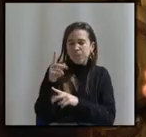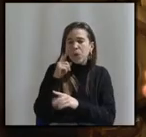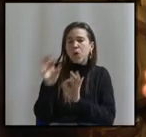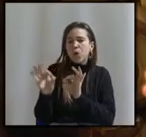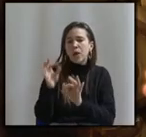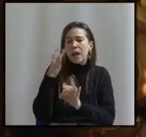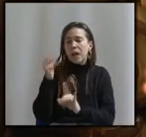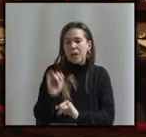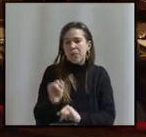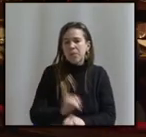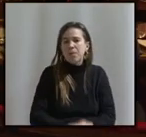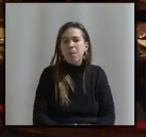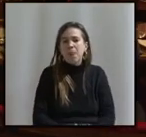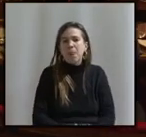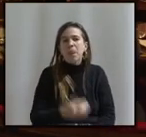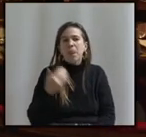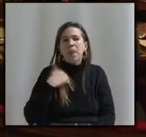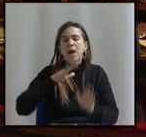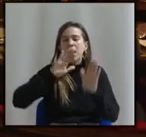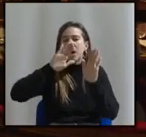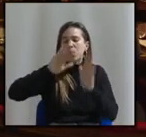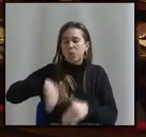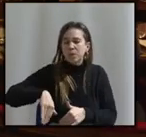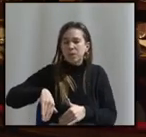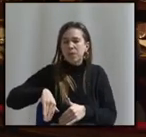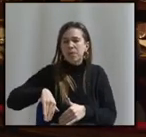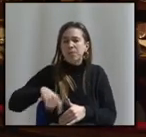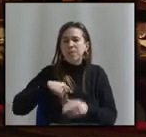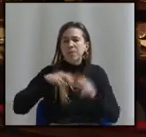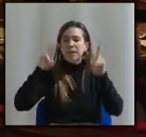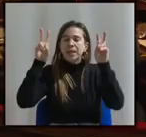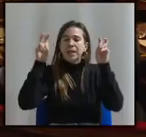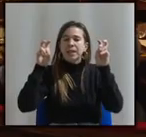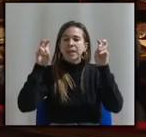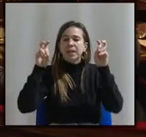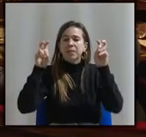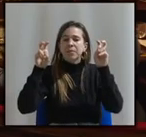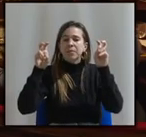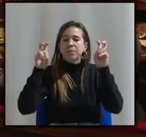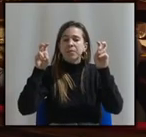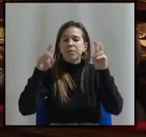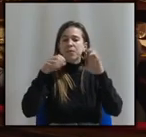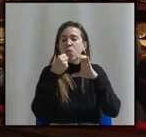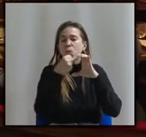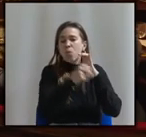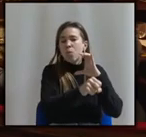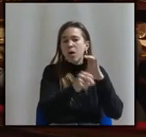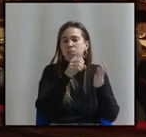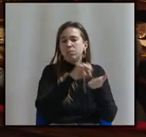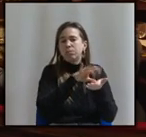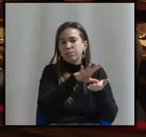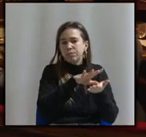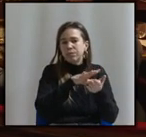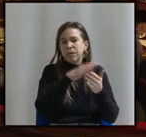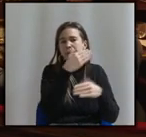possible. Gràcies. Gràcies. I ara sí, l'última del ple, que fa referència a desallotjar una ocupa del cobert del carrer Doctor